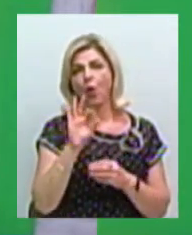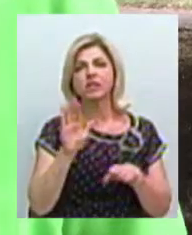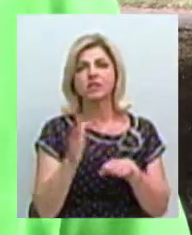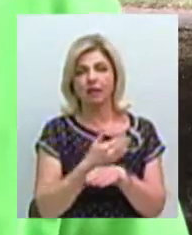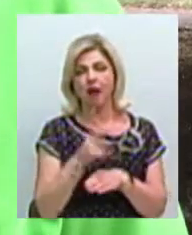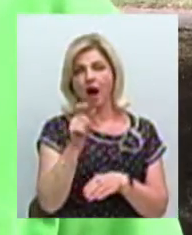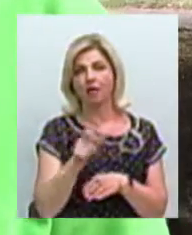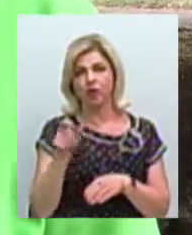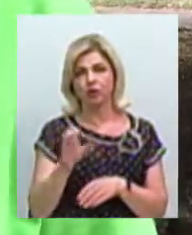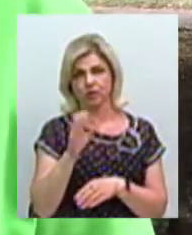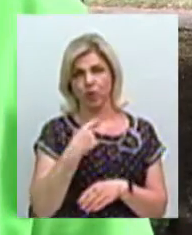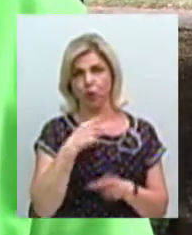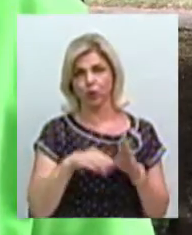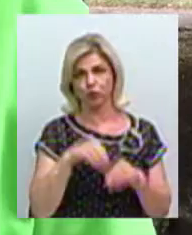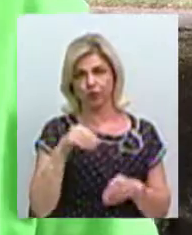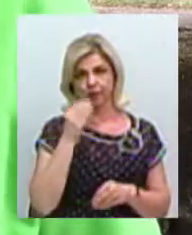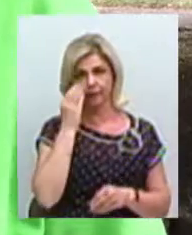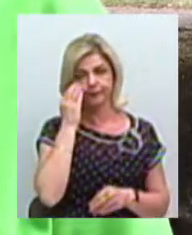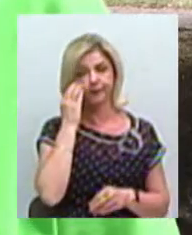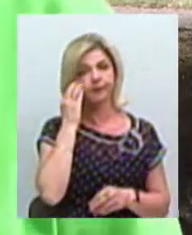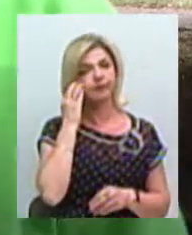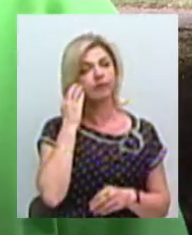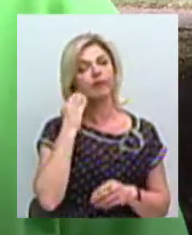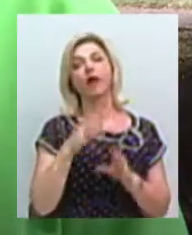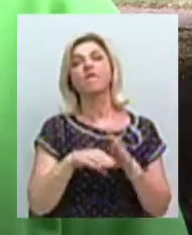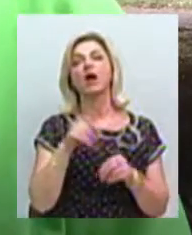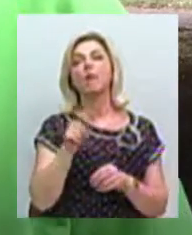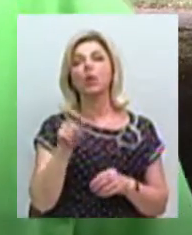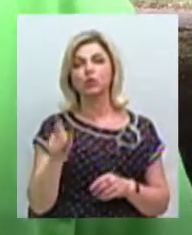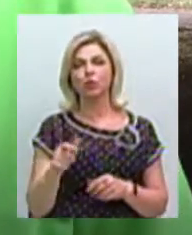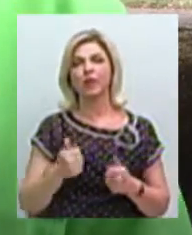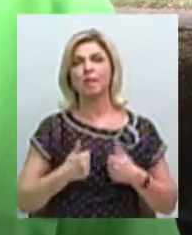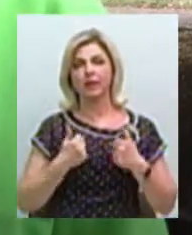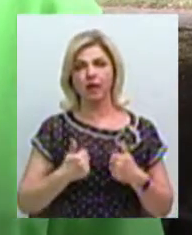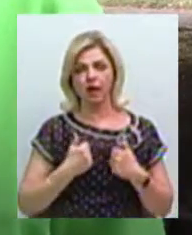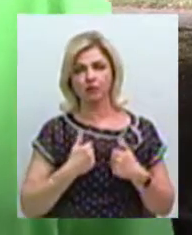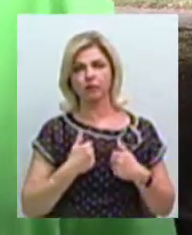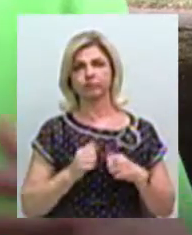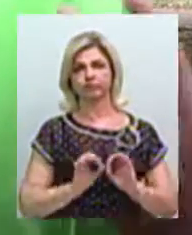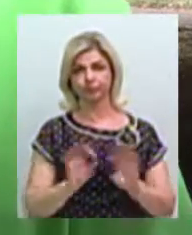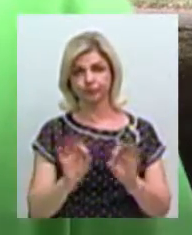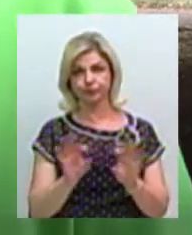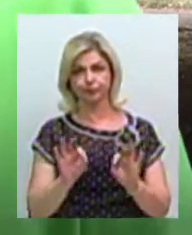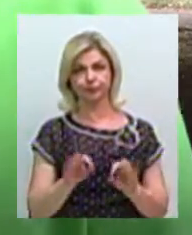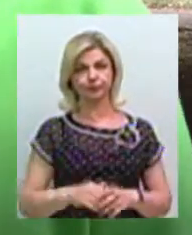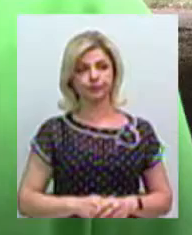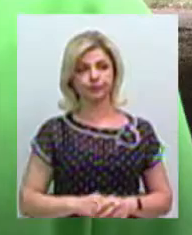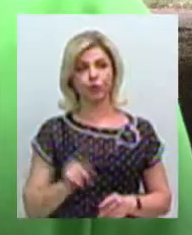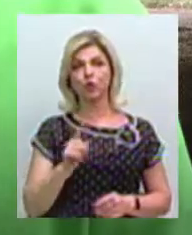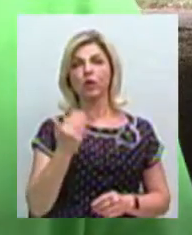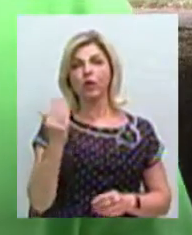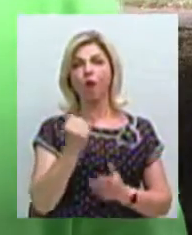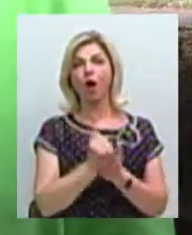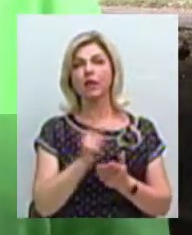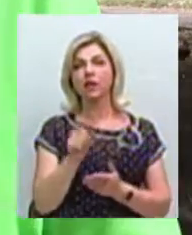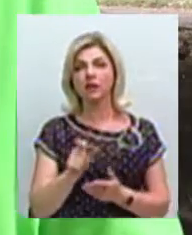голосування. Виборців питаються донести думку, що його кандидата вже